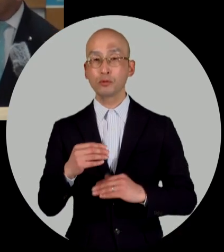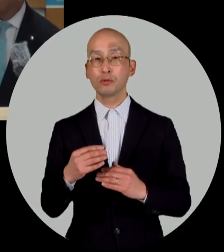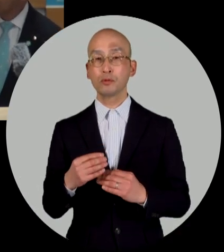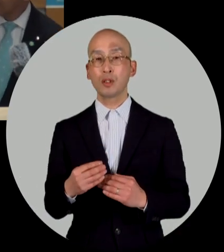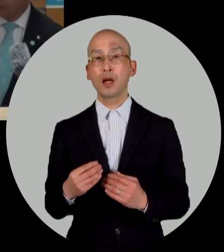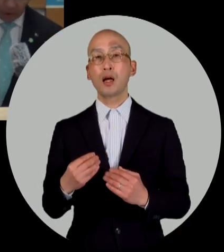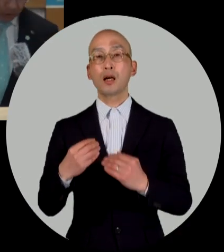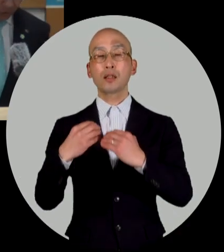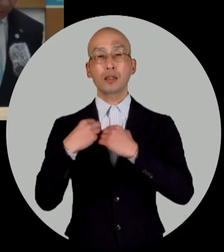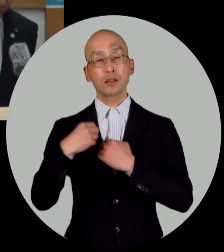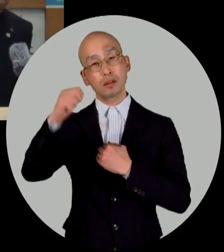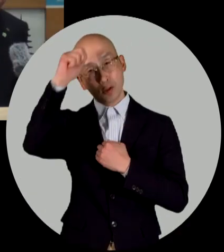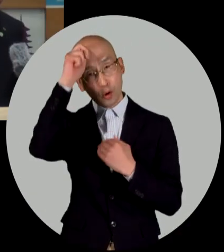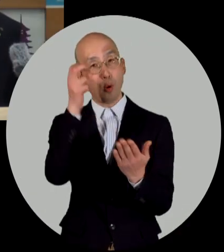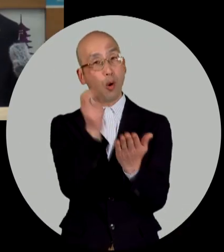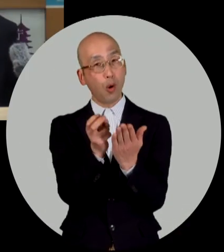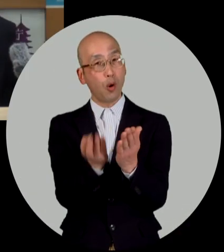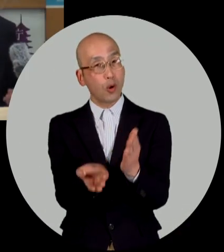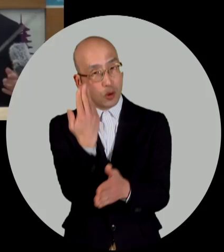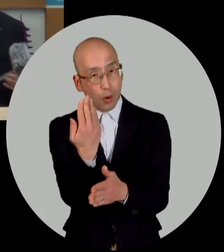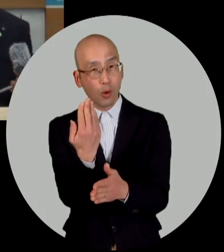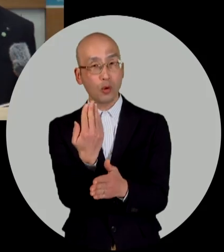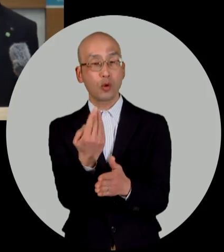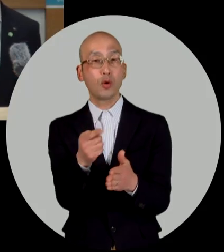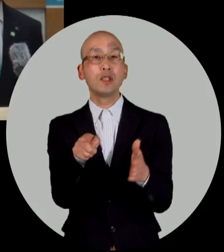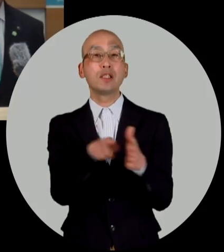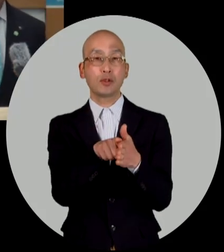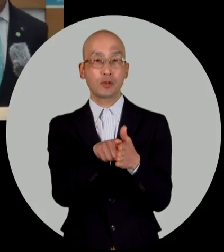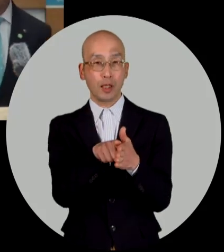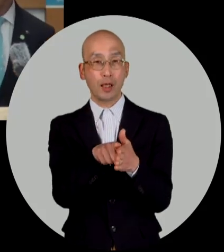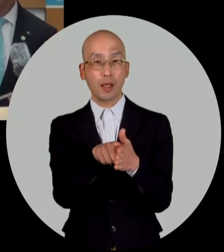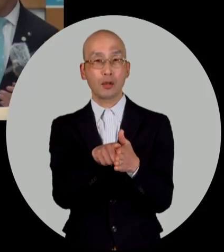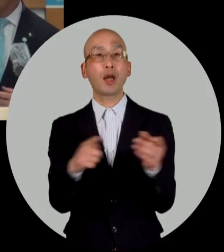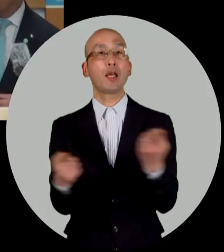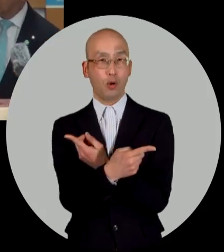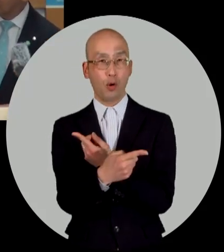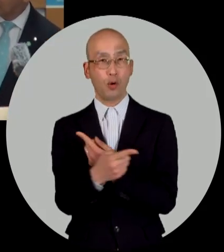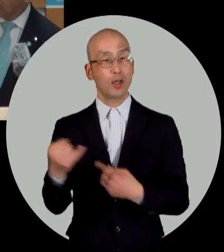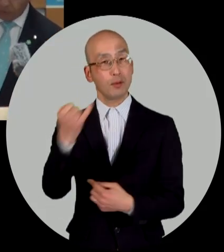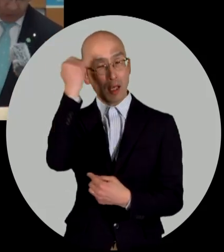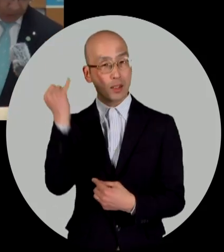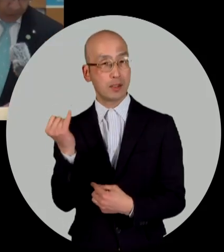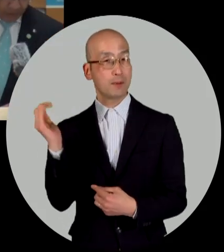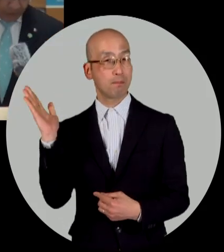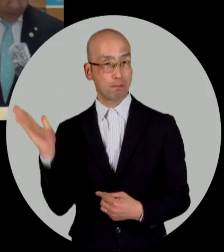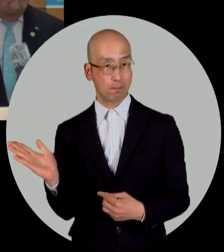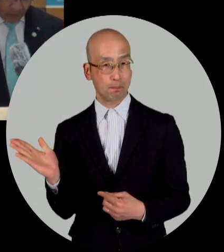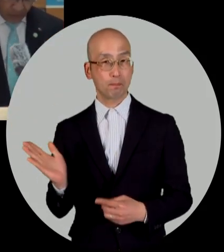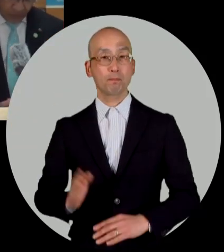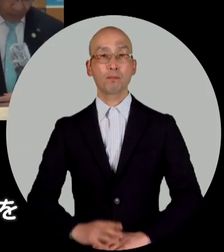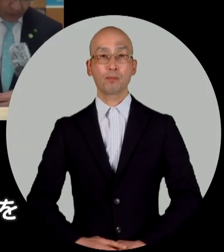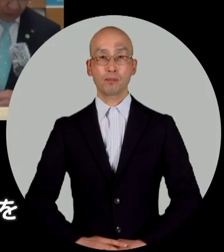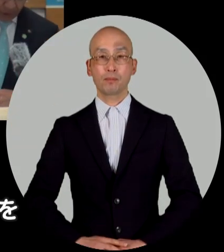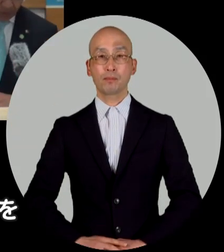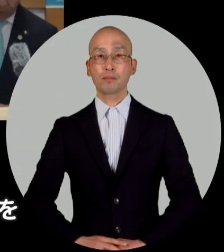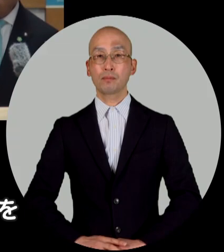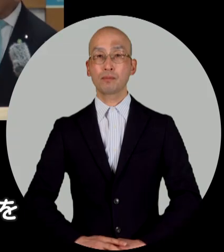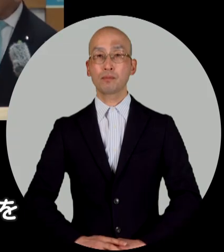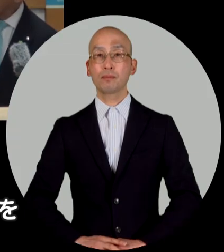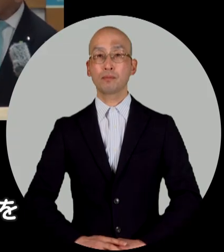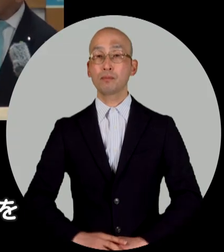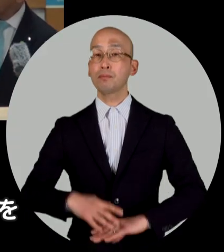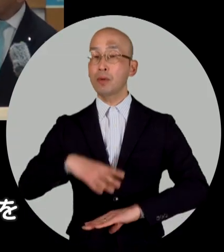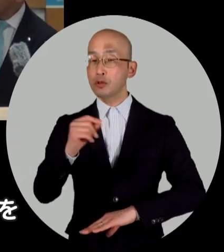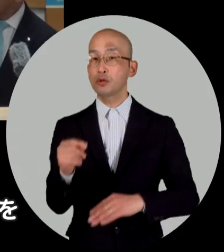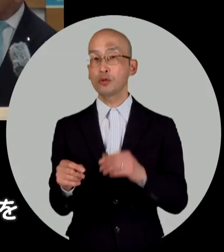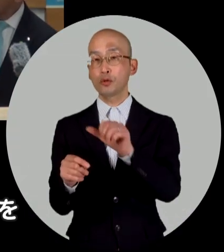症法上の位置づけの変更に向けた、これあくまでイメージの図でございますけれども、まずは